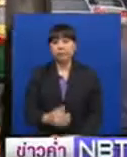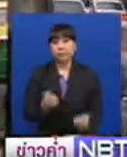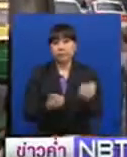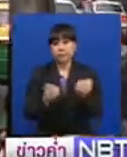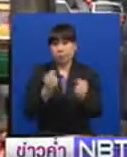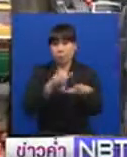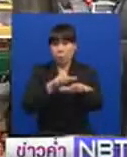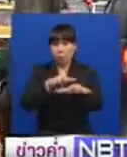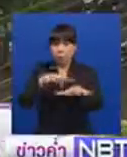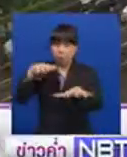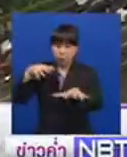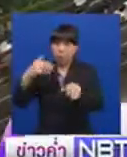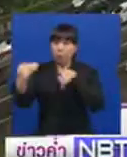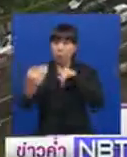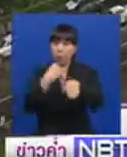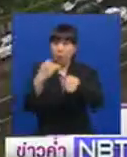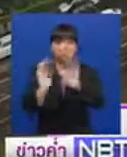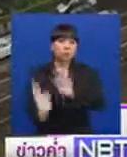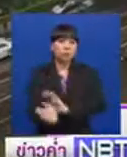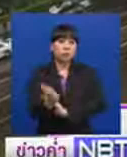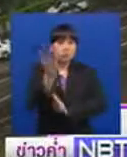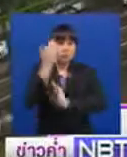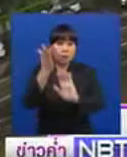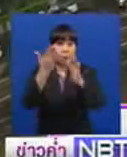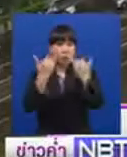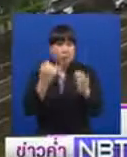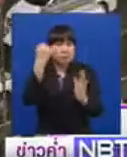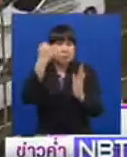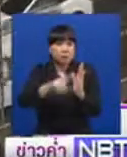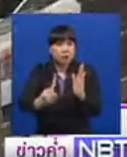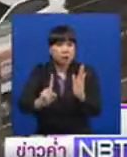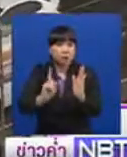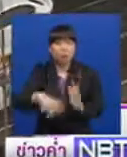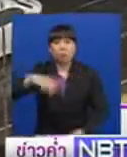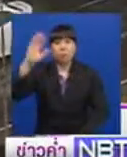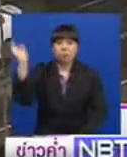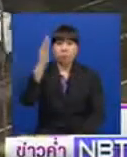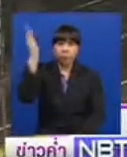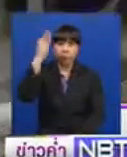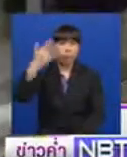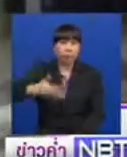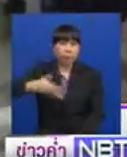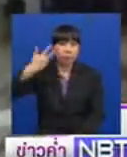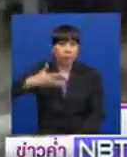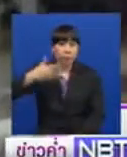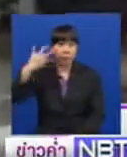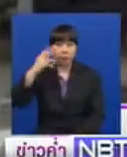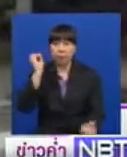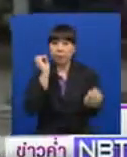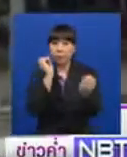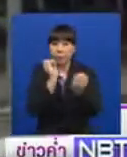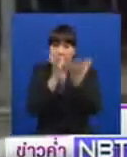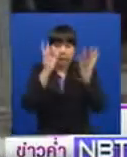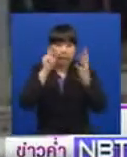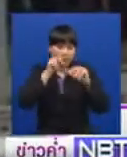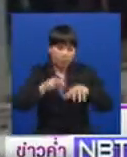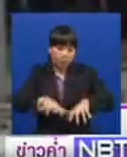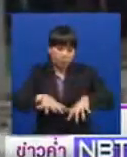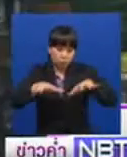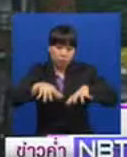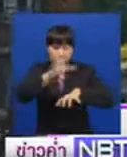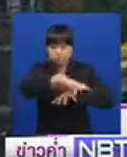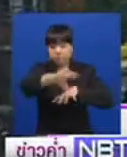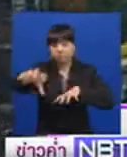ที่หนาแน่นบนท้องถนนเช้าวันนี้เกิดมาจากอิทธิพลของพายุฤดูร้อนส่งผลให้เกิดน้ำท่วมขังหลายพื้น